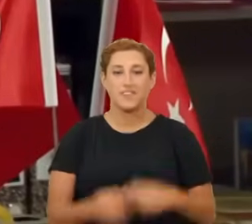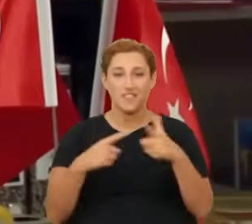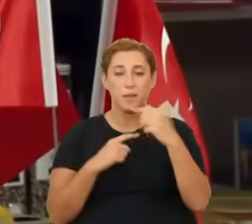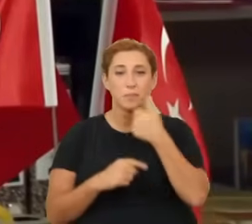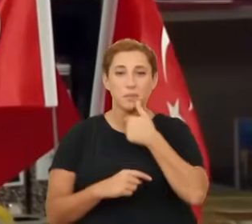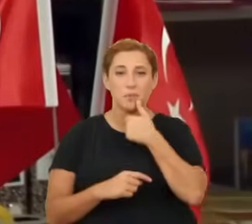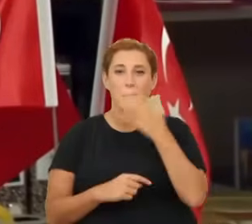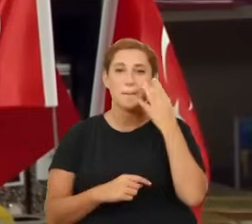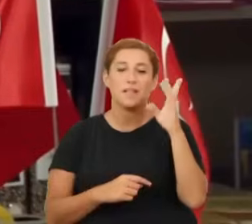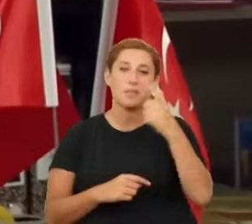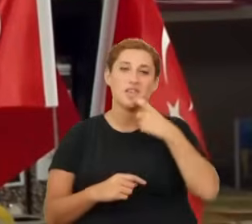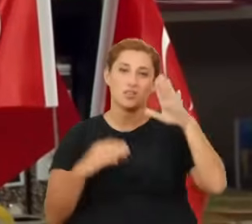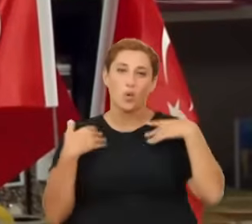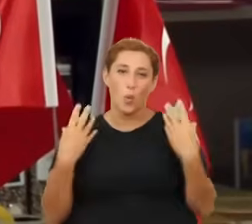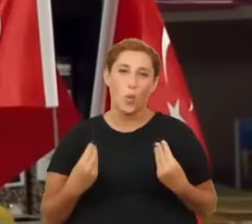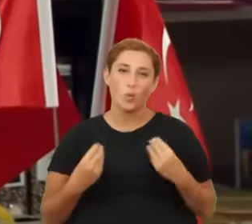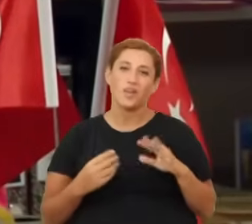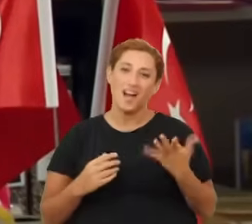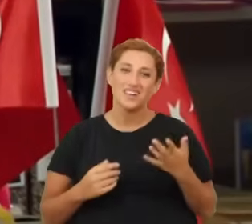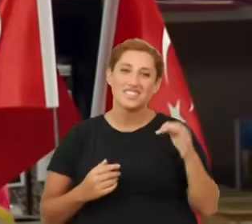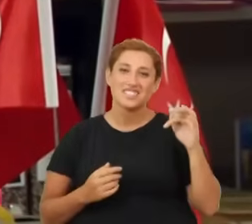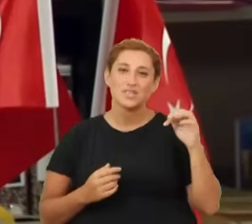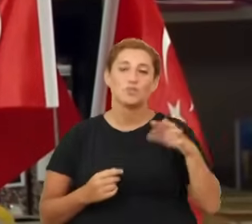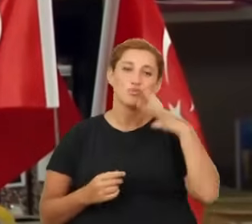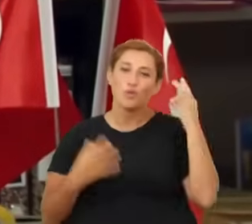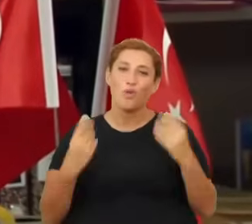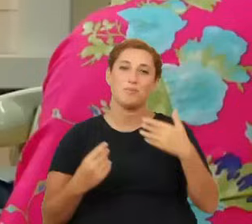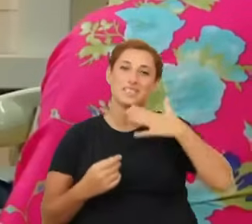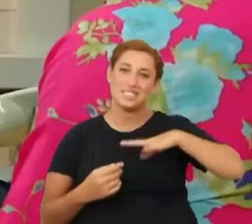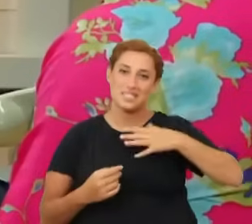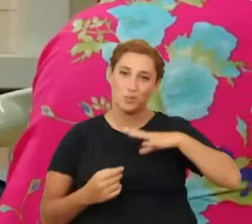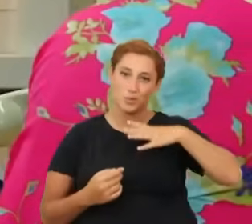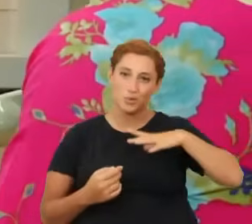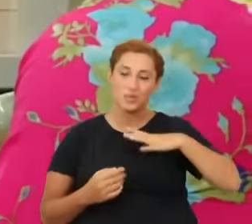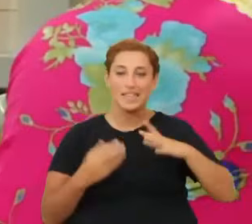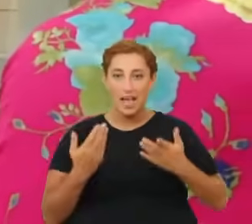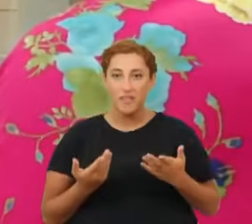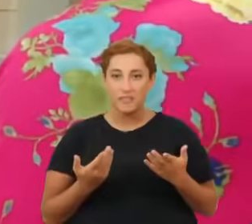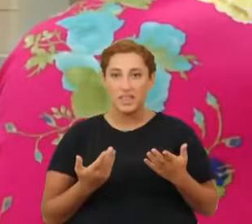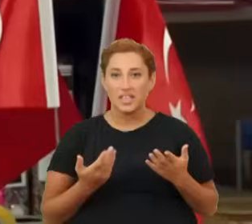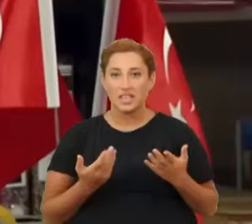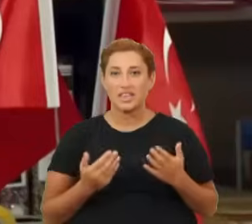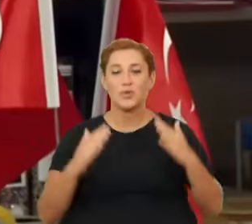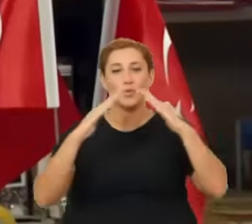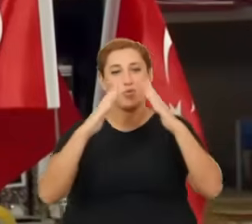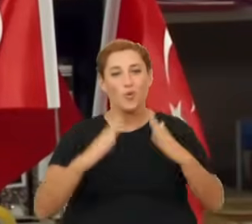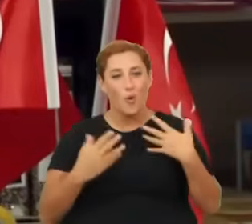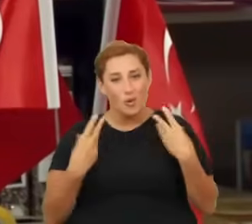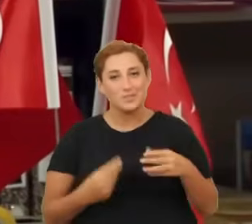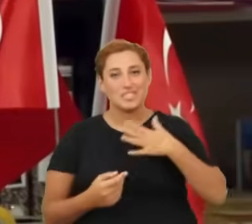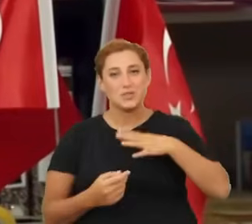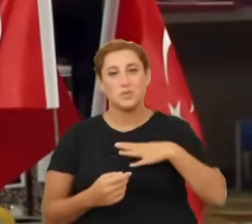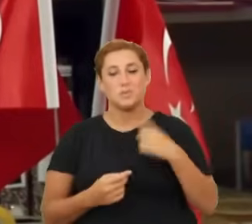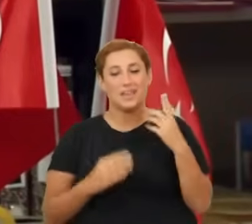Fehmi baba, belli bir yaşa geldik. Artık mutlu olmak istiyoruz. Yani yuva kurmak istiyoruz.